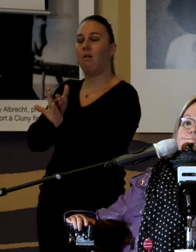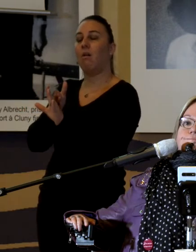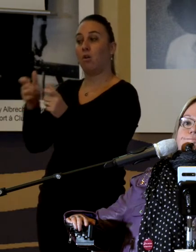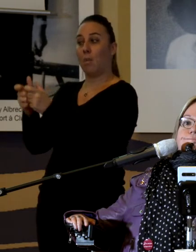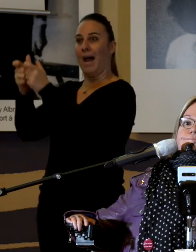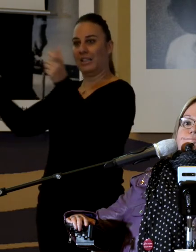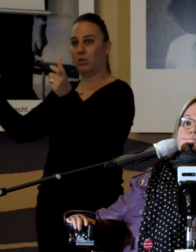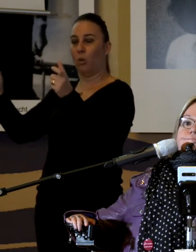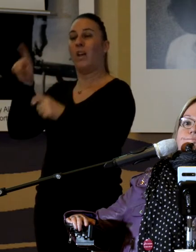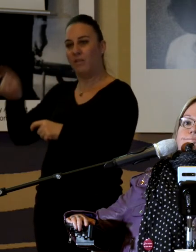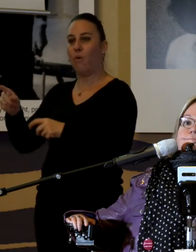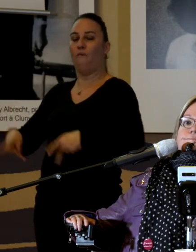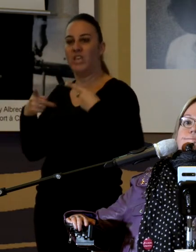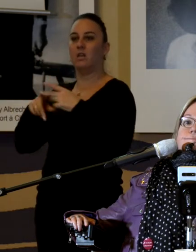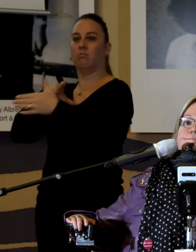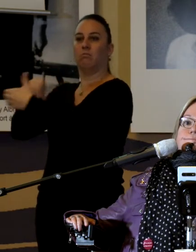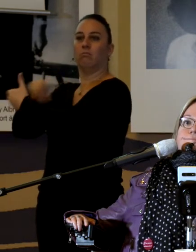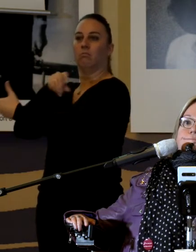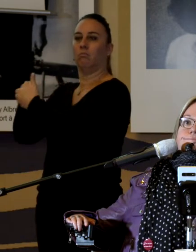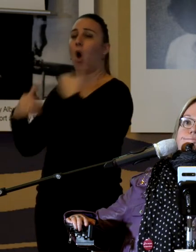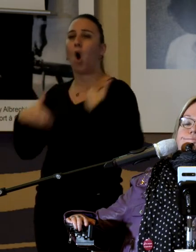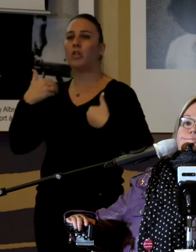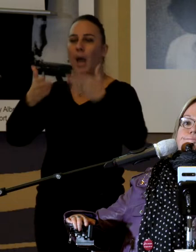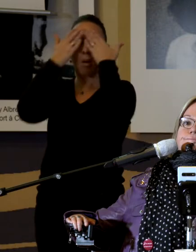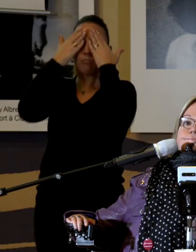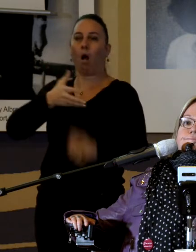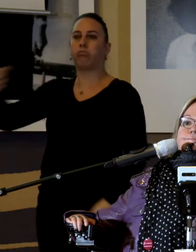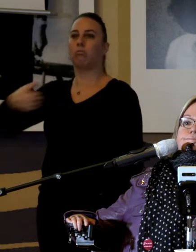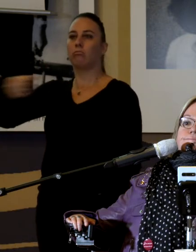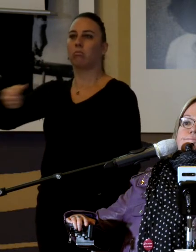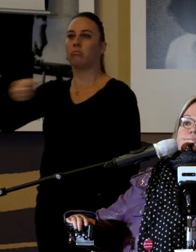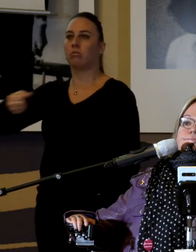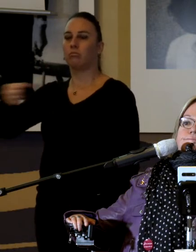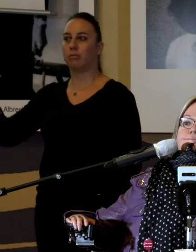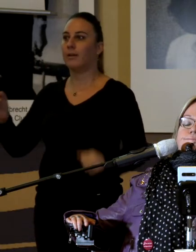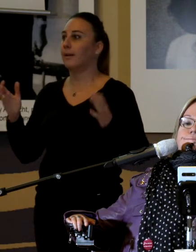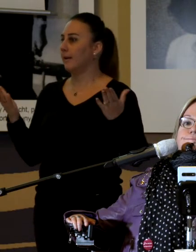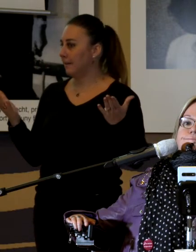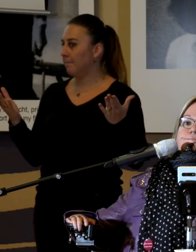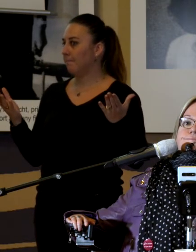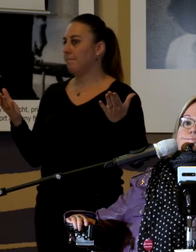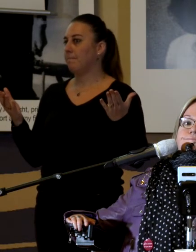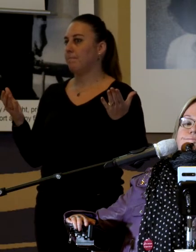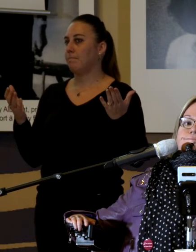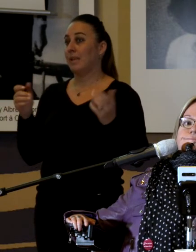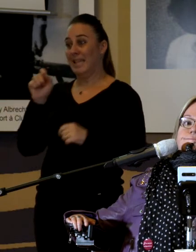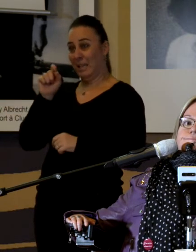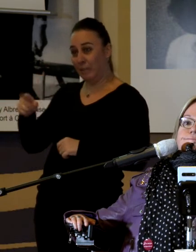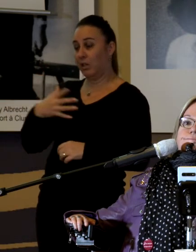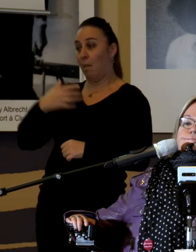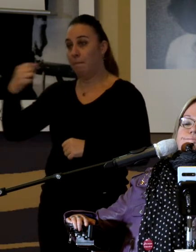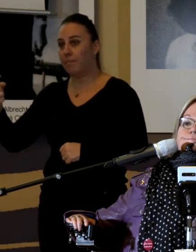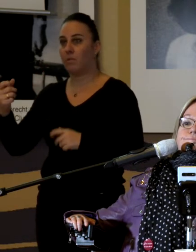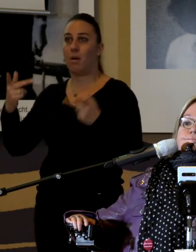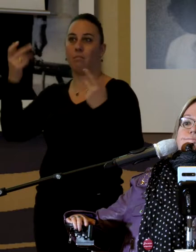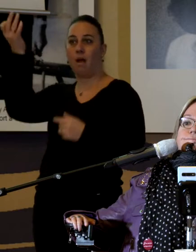institutions, toutes les personnes handicapées, quel que soit leur handicap, étaient placées. Et c'est ce placement, ce